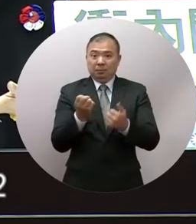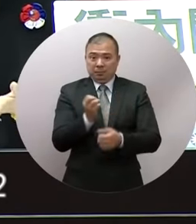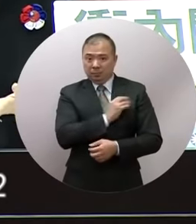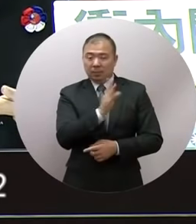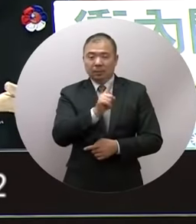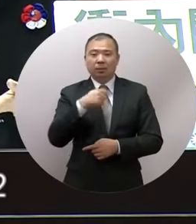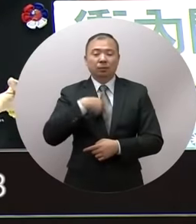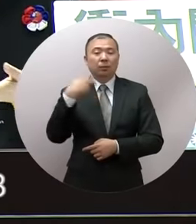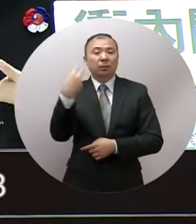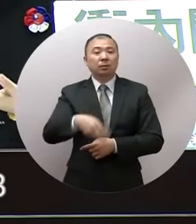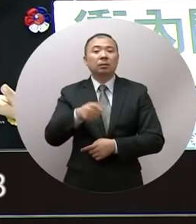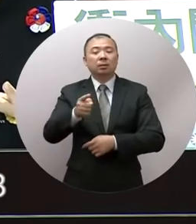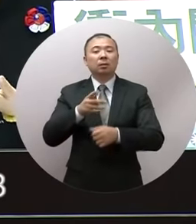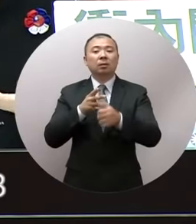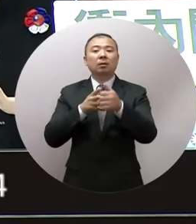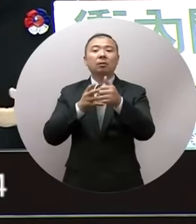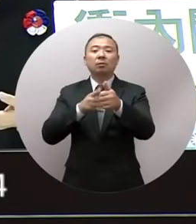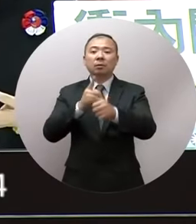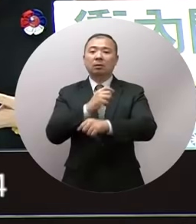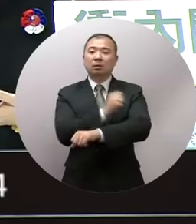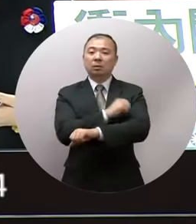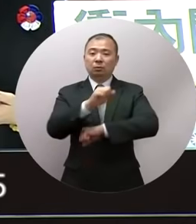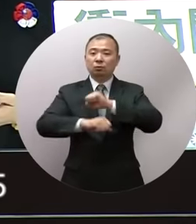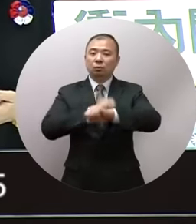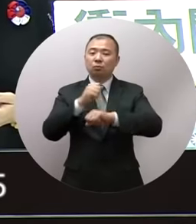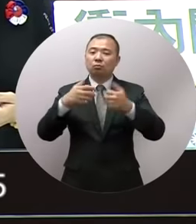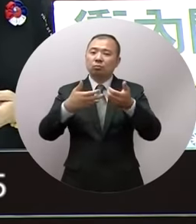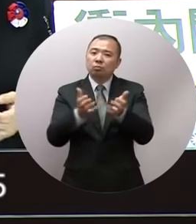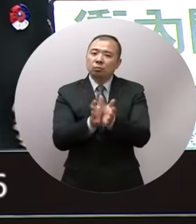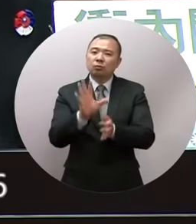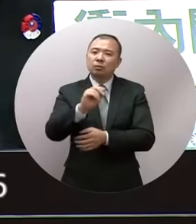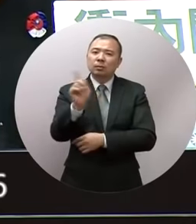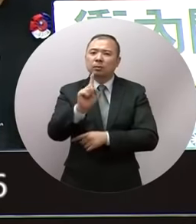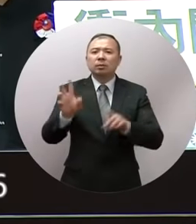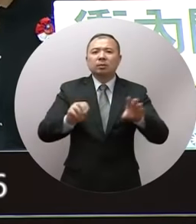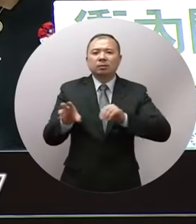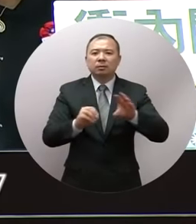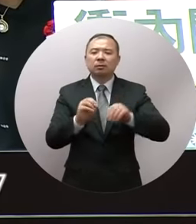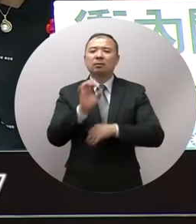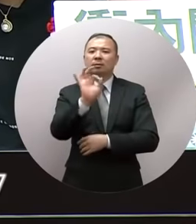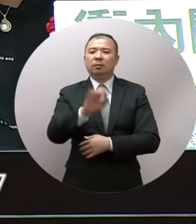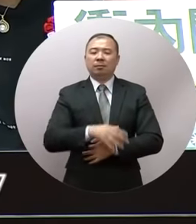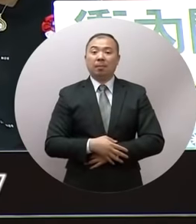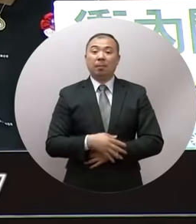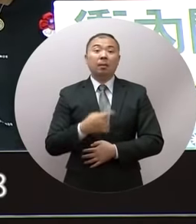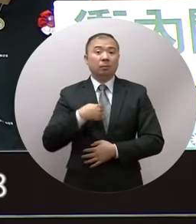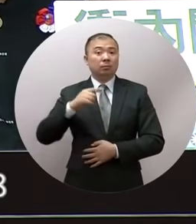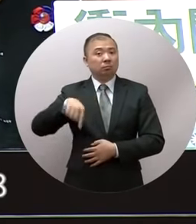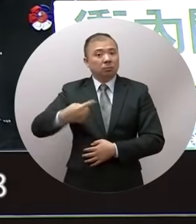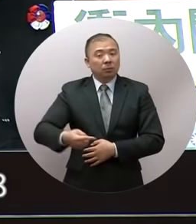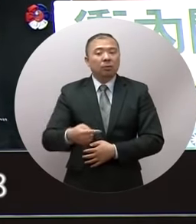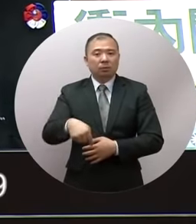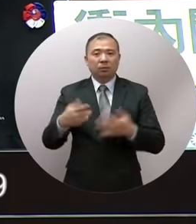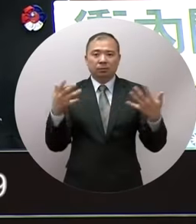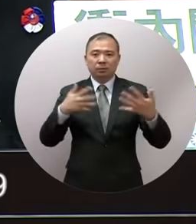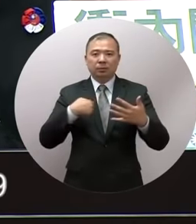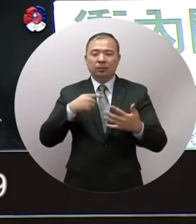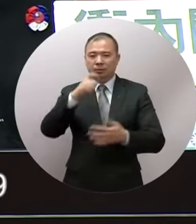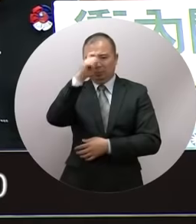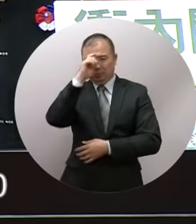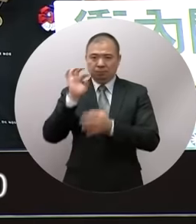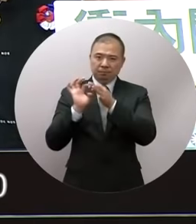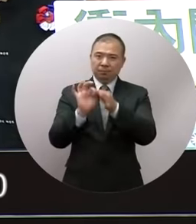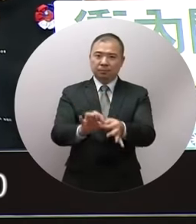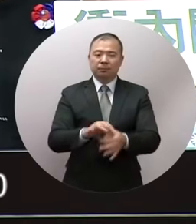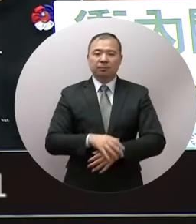来要这个来请求一些这个书面资料，好不好？因为我是下面的这个问题，我想继续哈。一